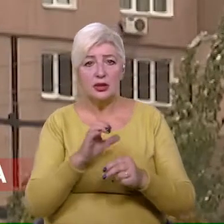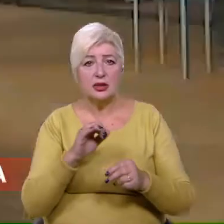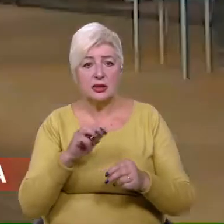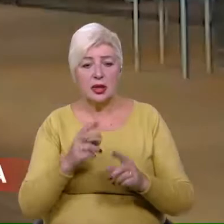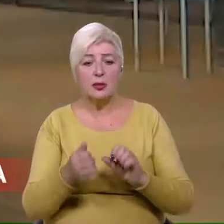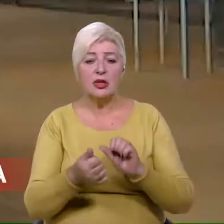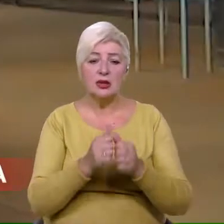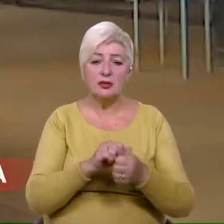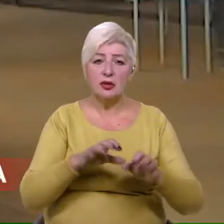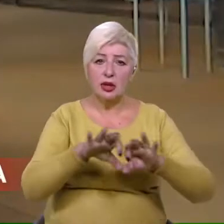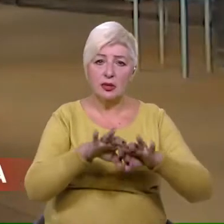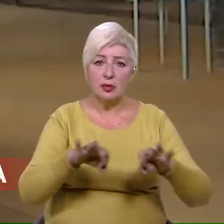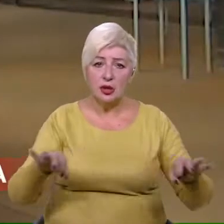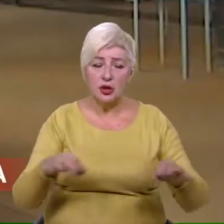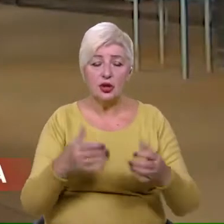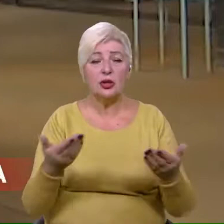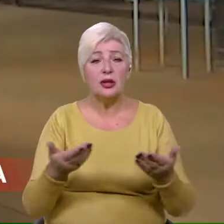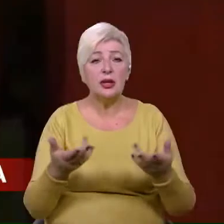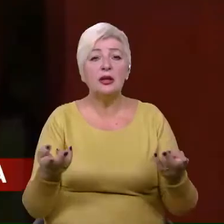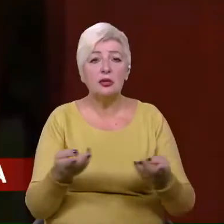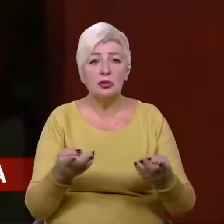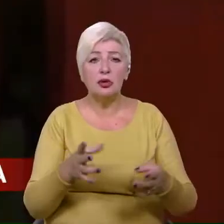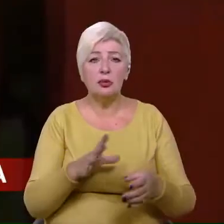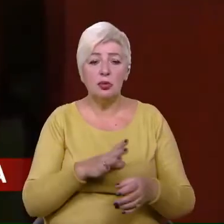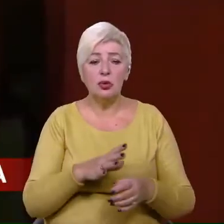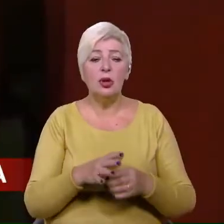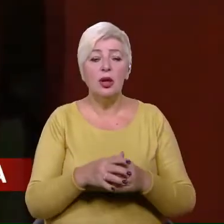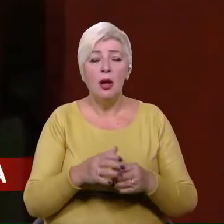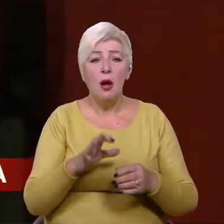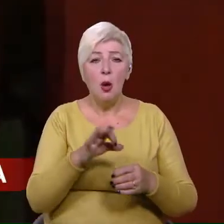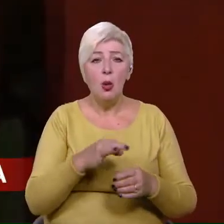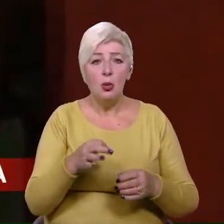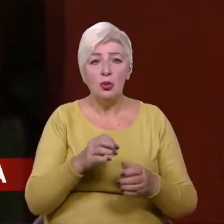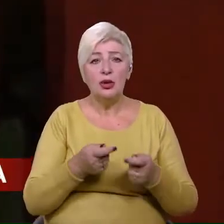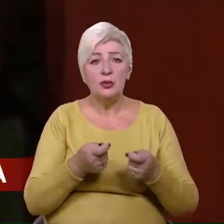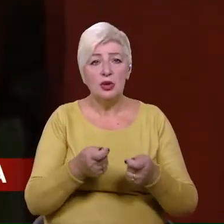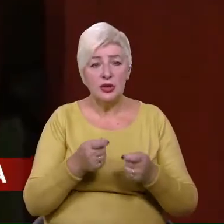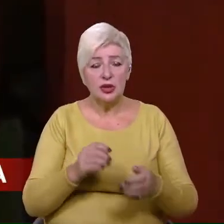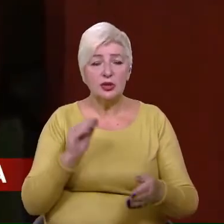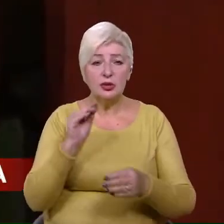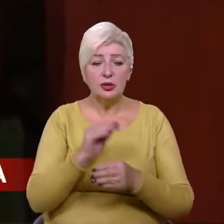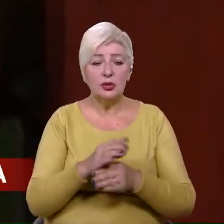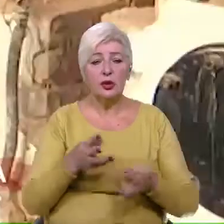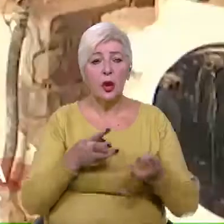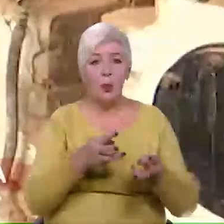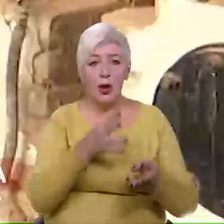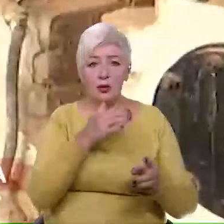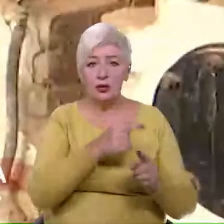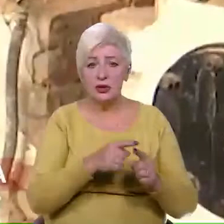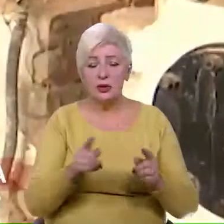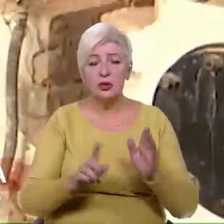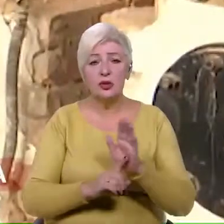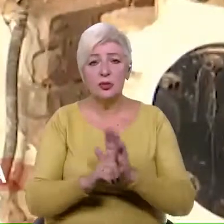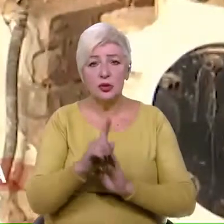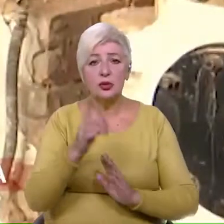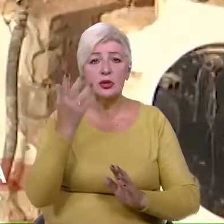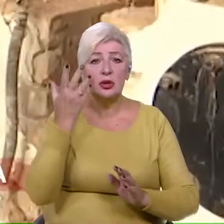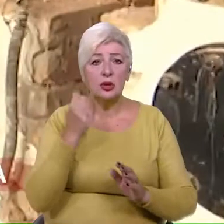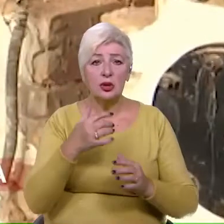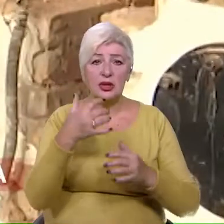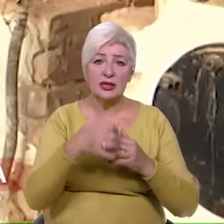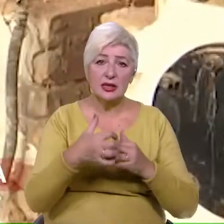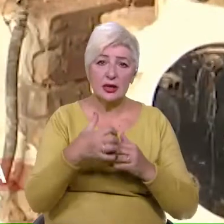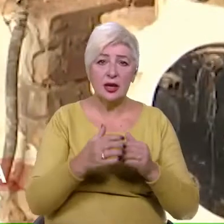замінили мережі, де це було необхідно. В обладміністрації додають, опалювальний сезон розпочнеться, коли